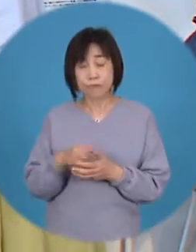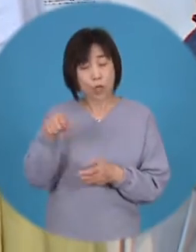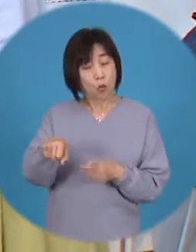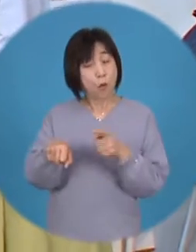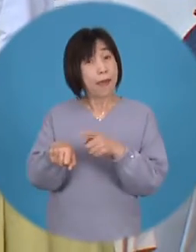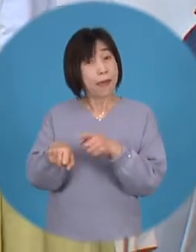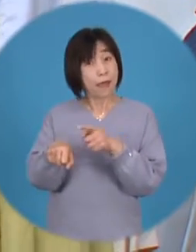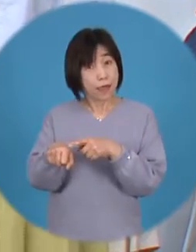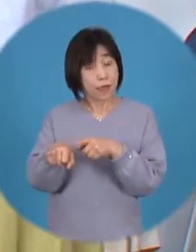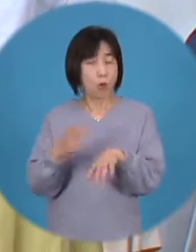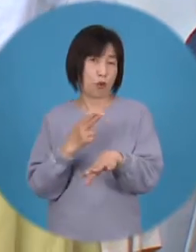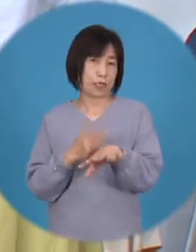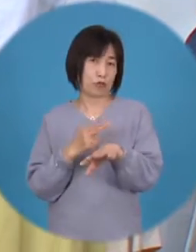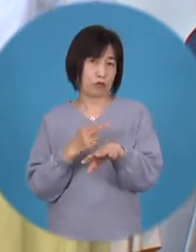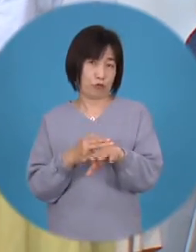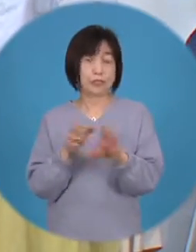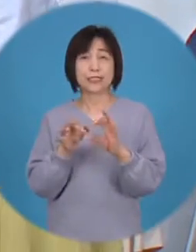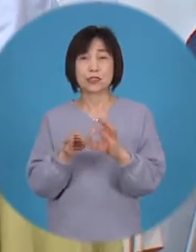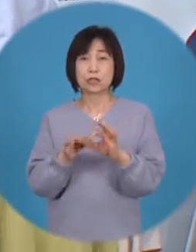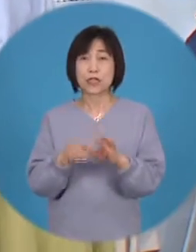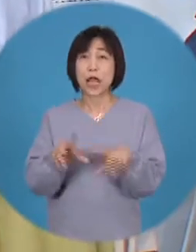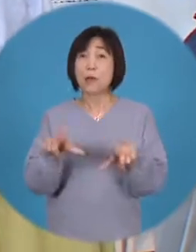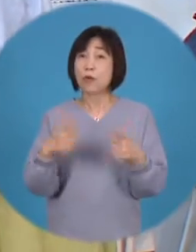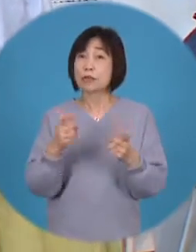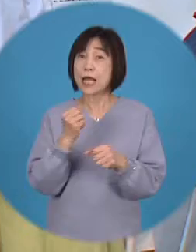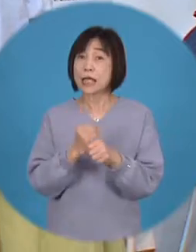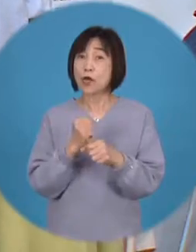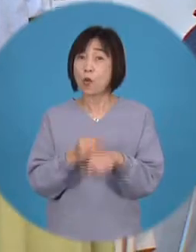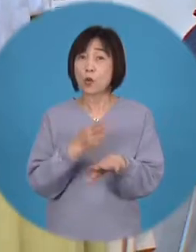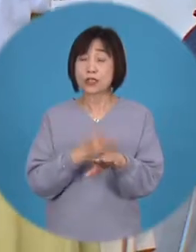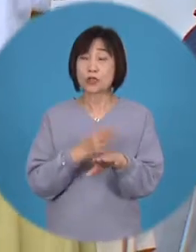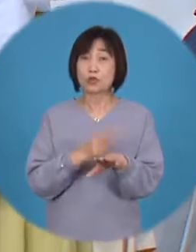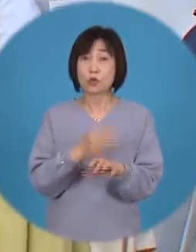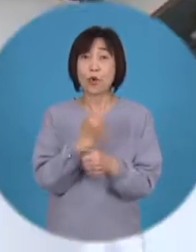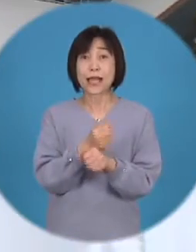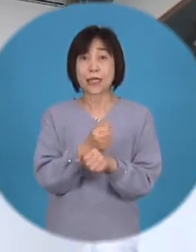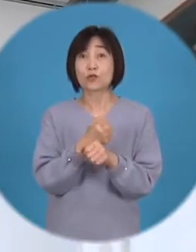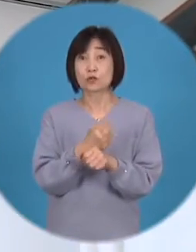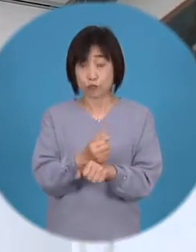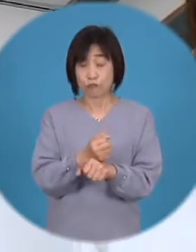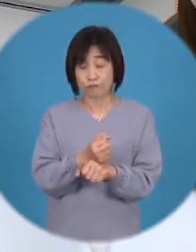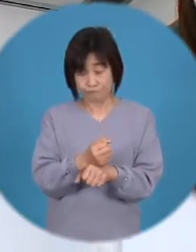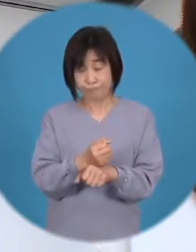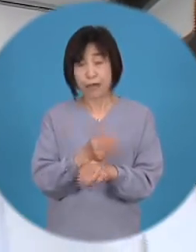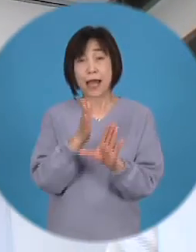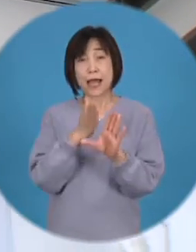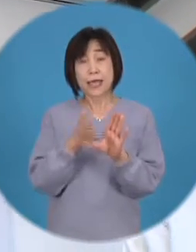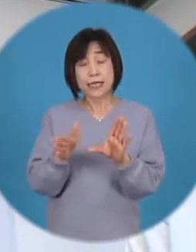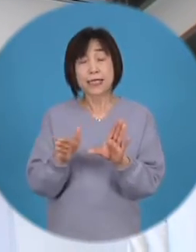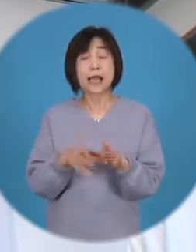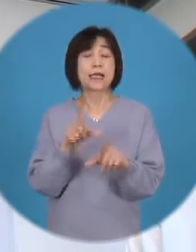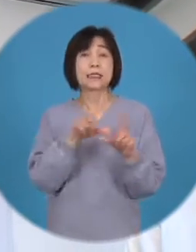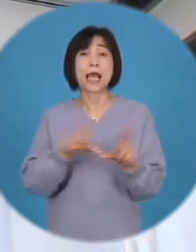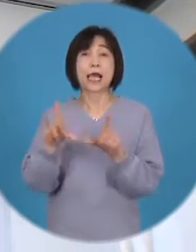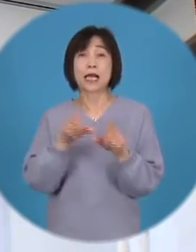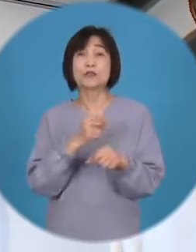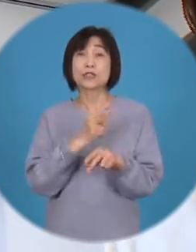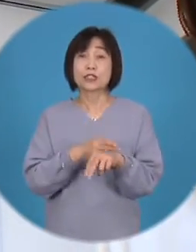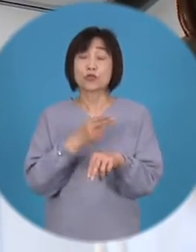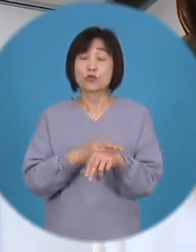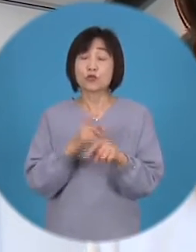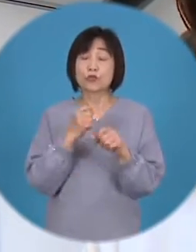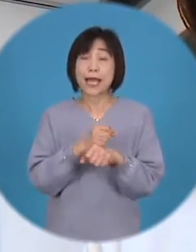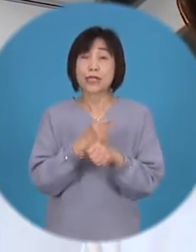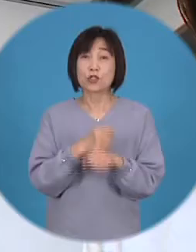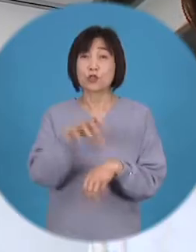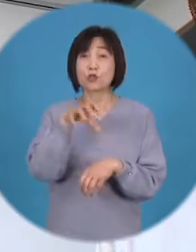使われている技術について、木材の加工技術などを研究する県生活技術研究所の森茂研究